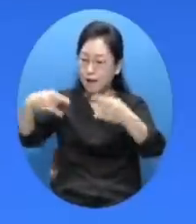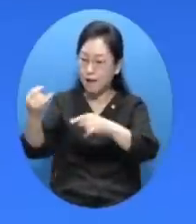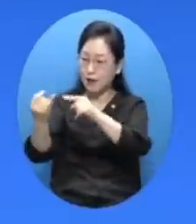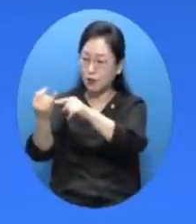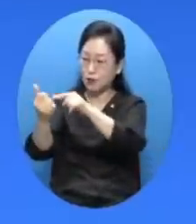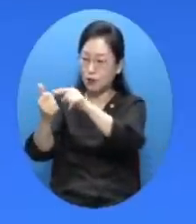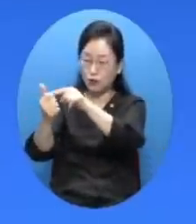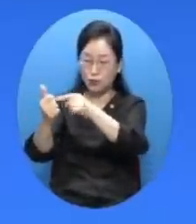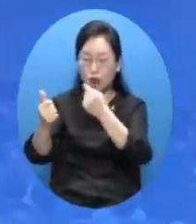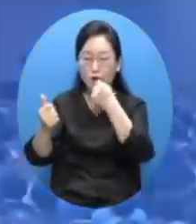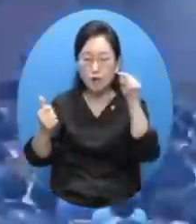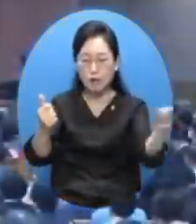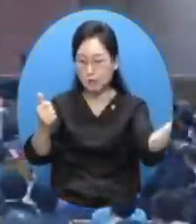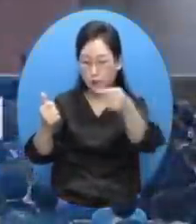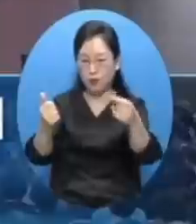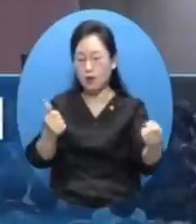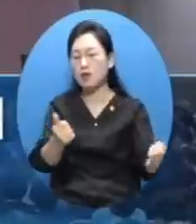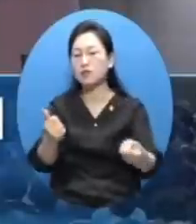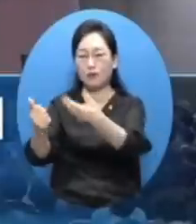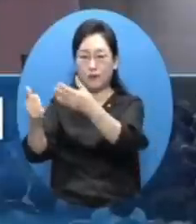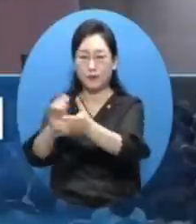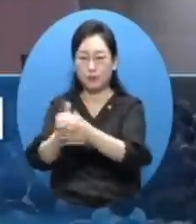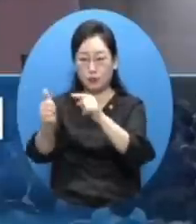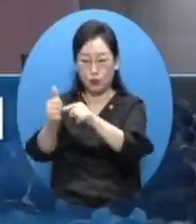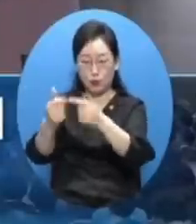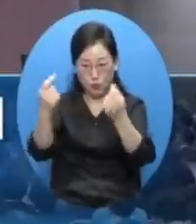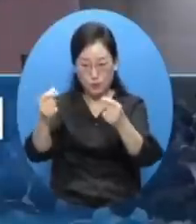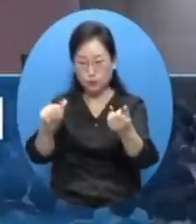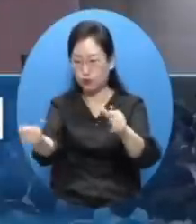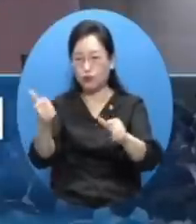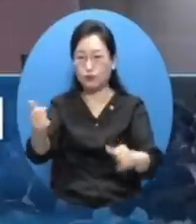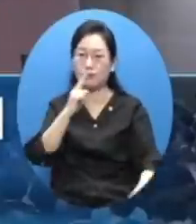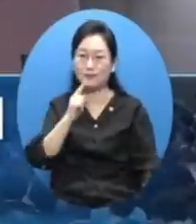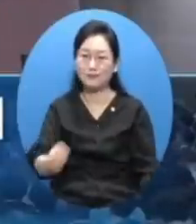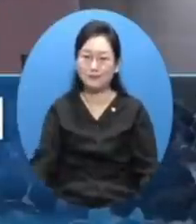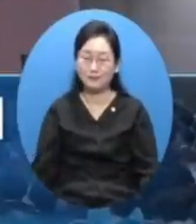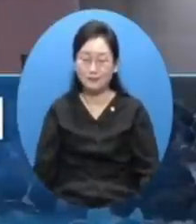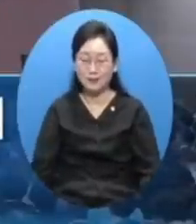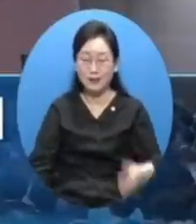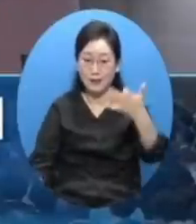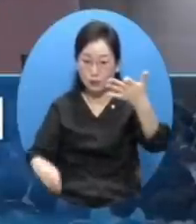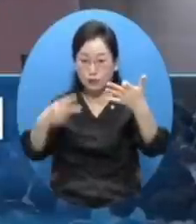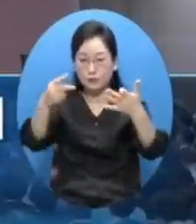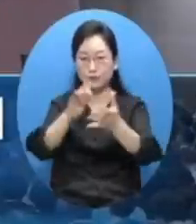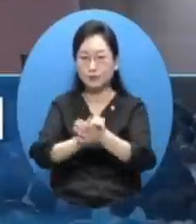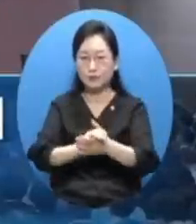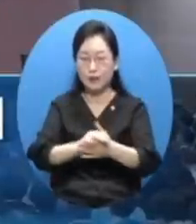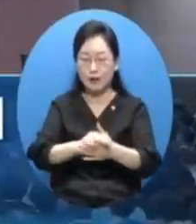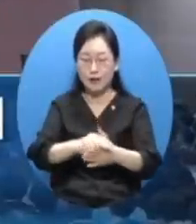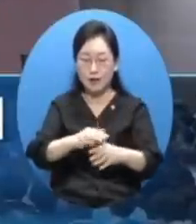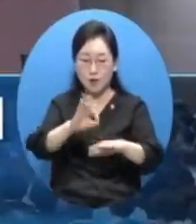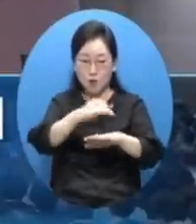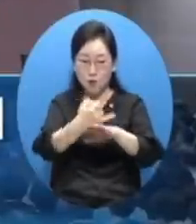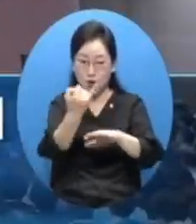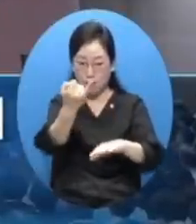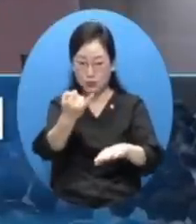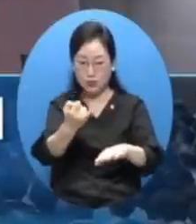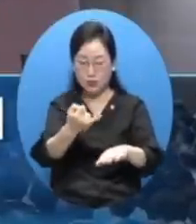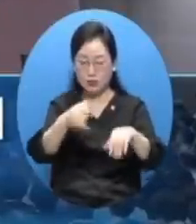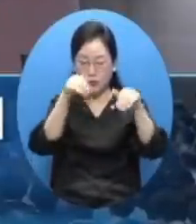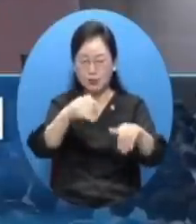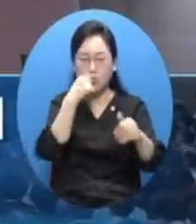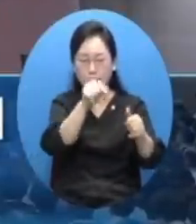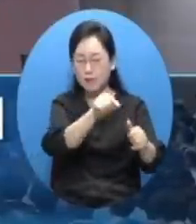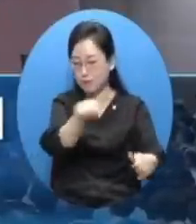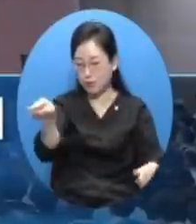죽게 될 것이다. 열왕기상 19장 2절입니다. 이세벨이 사신을 엘리야에게 보내어 이르되 내가 내일